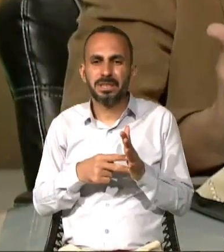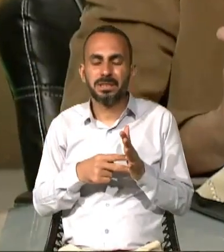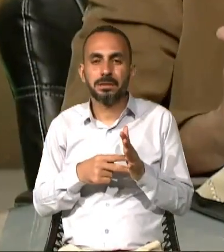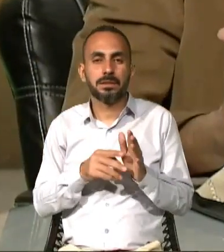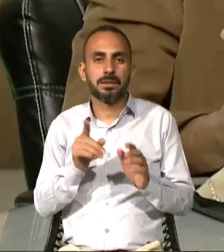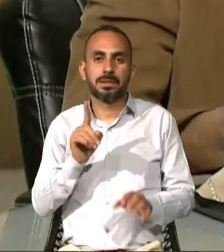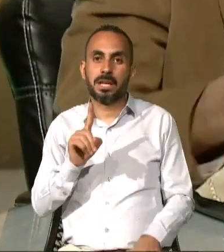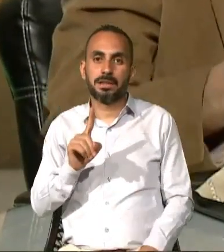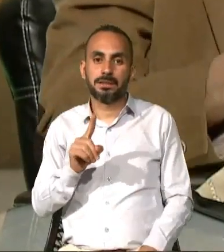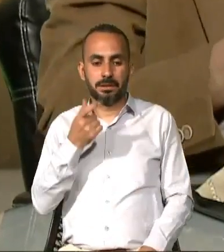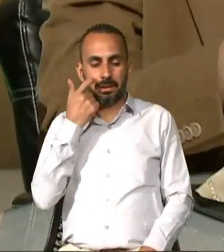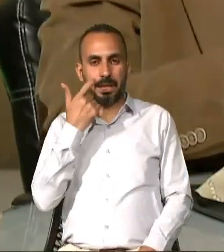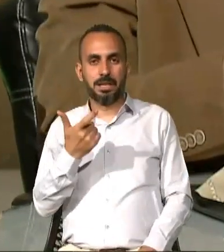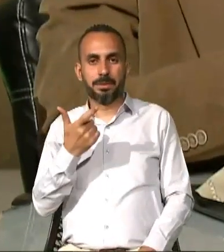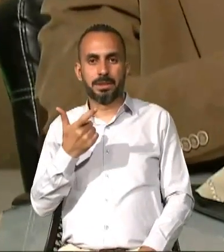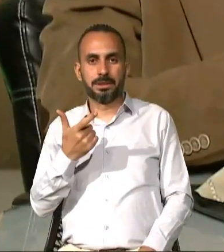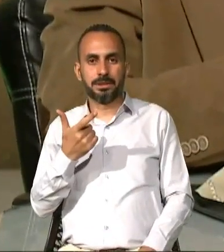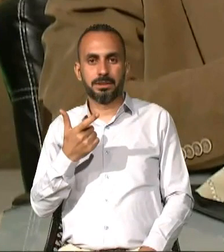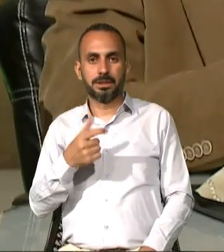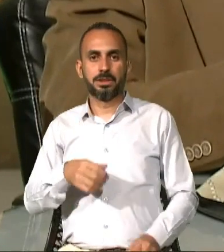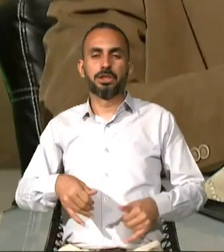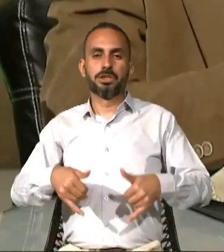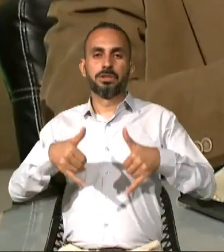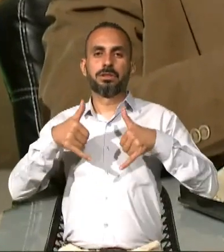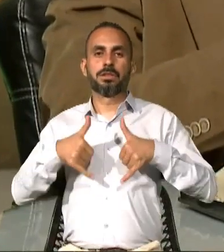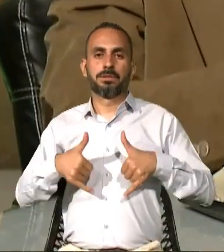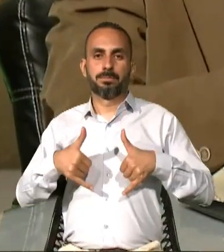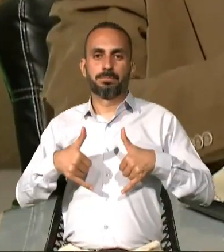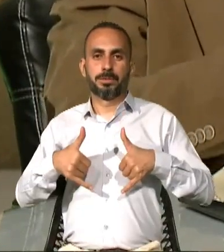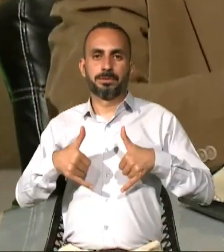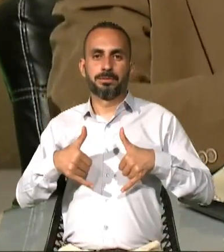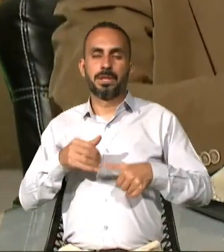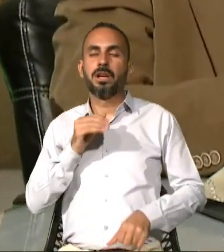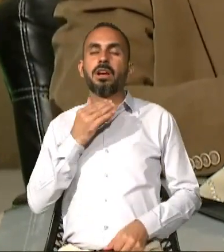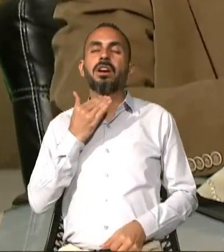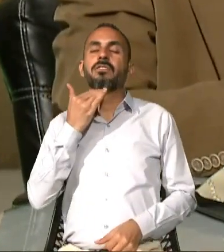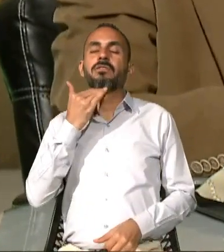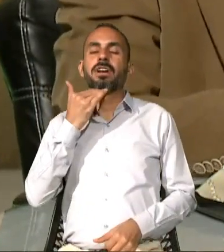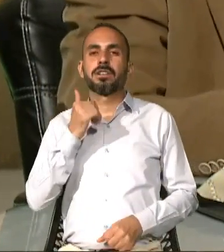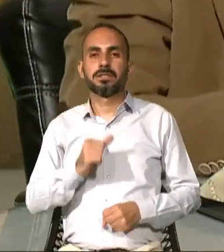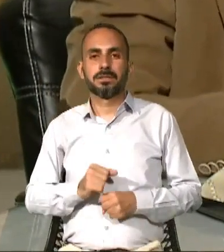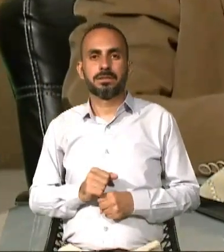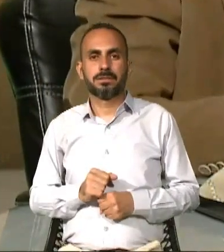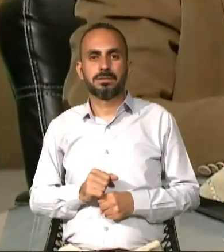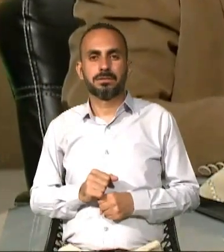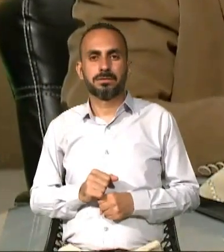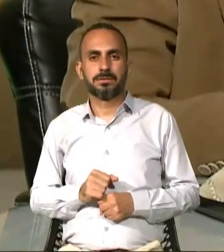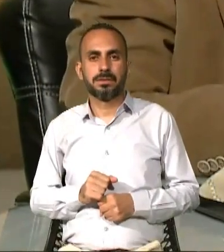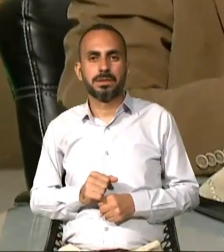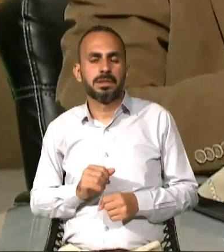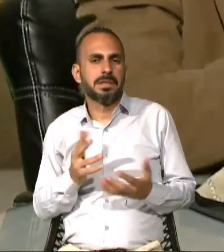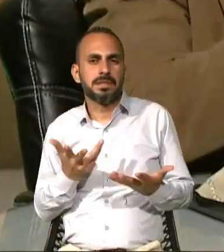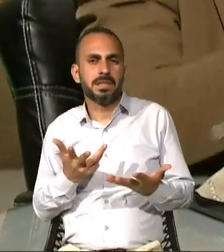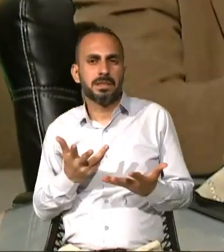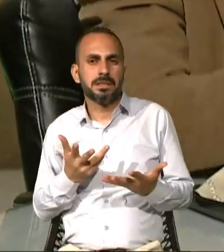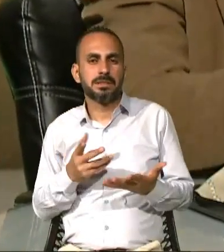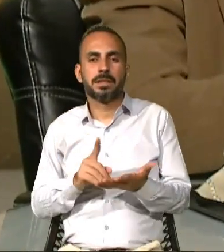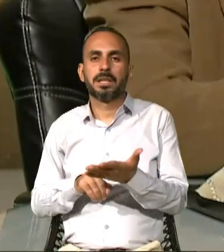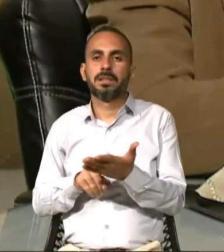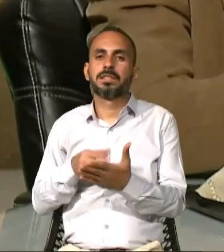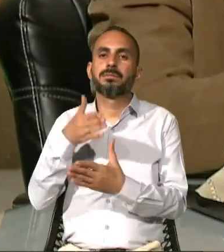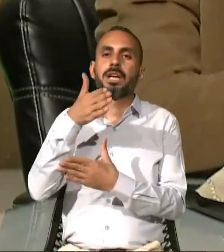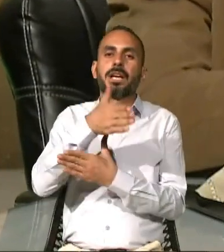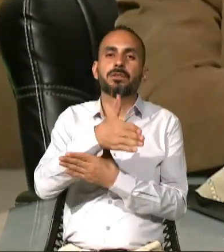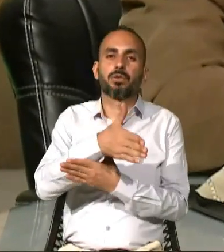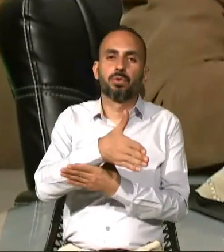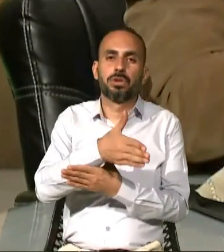ارفع راسك. ومحدش هيخليني أقدر أنتصب وأرفع راسي إلا لما أدخل محضر ربنا. إيه المشهد الكتاب